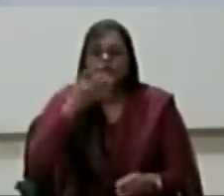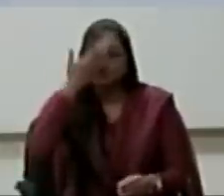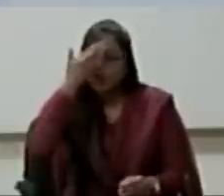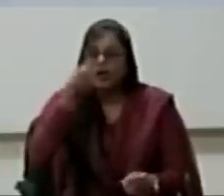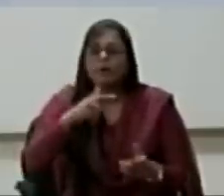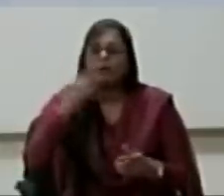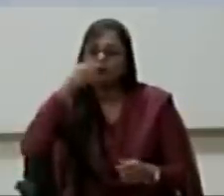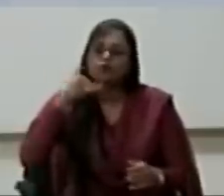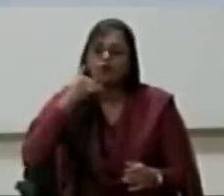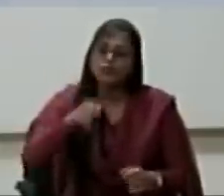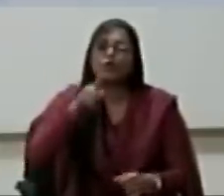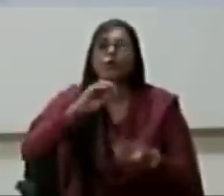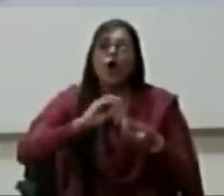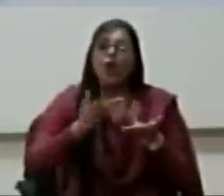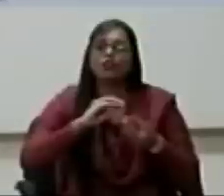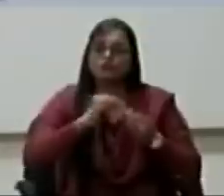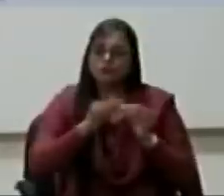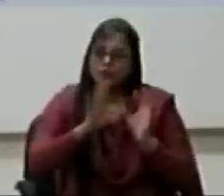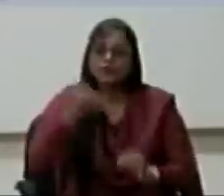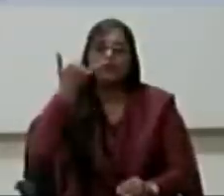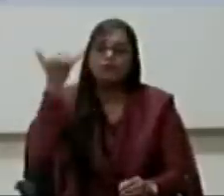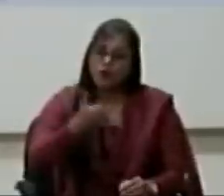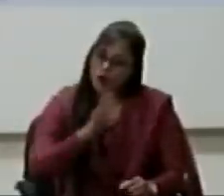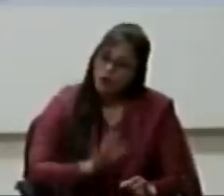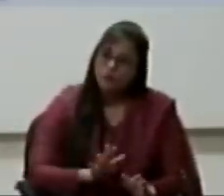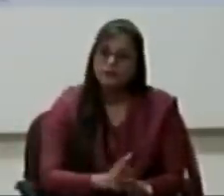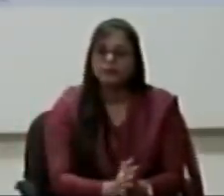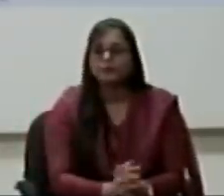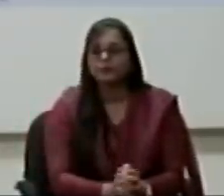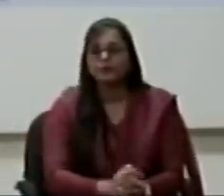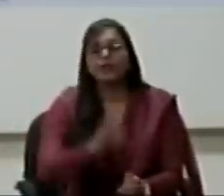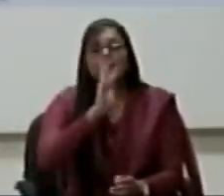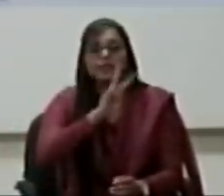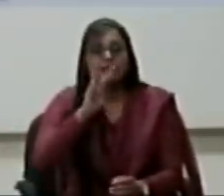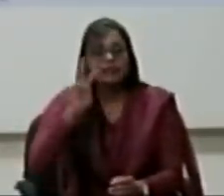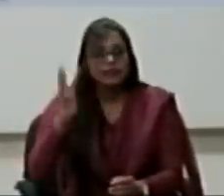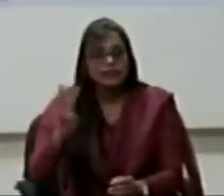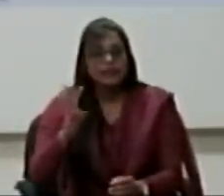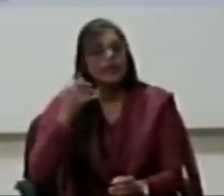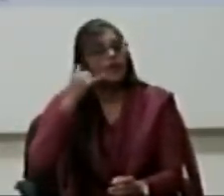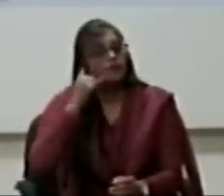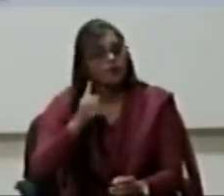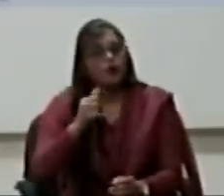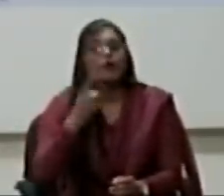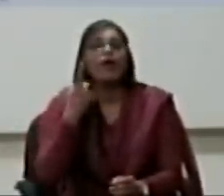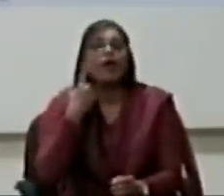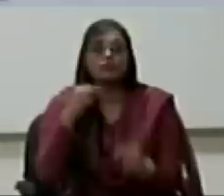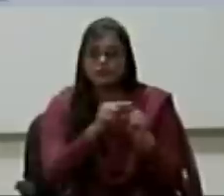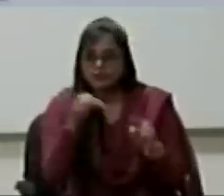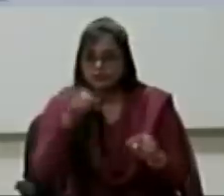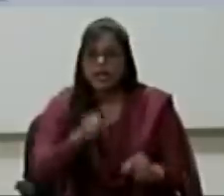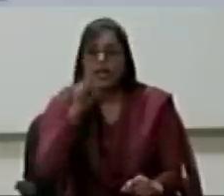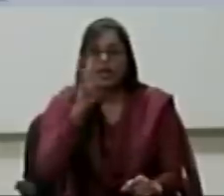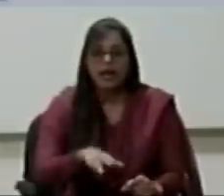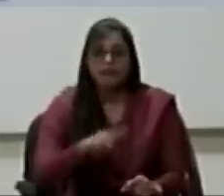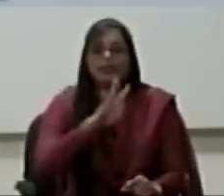থেকে 12,94,007 কল এসেছে। 333 নম্বর অথবা 333 নম্বরে গত 24 ঘন্টায়